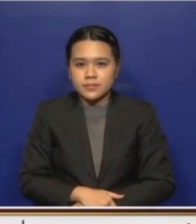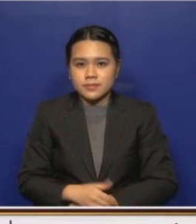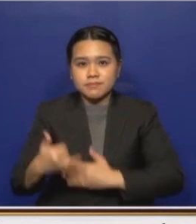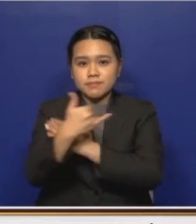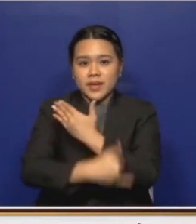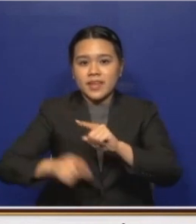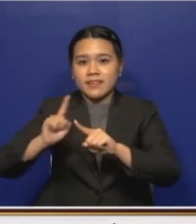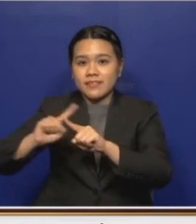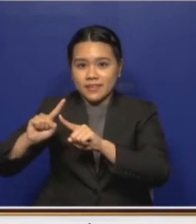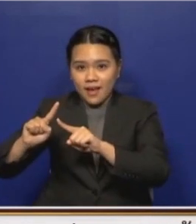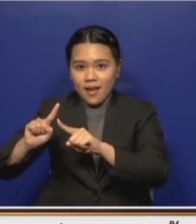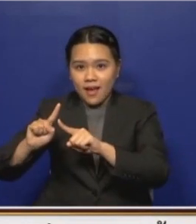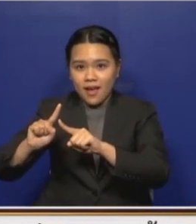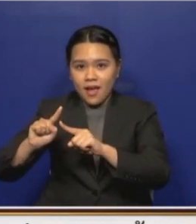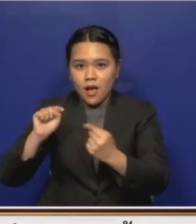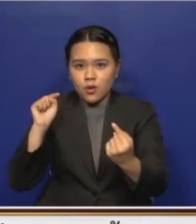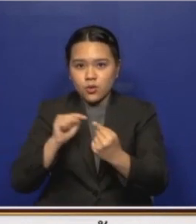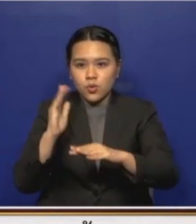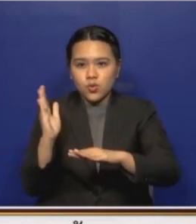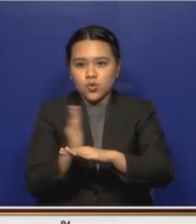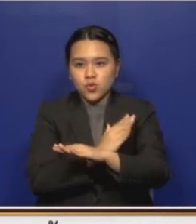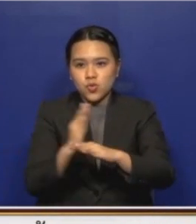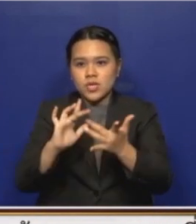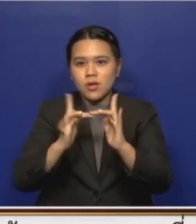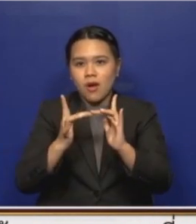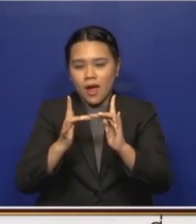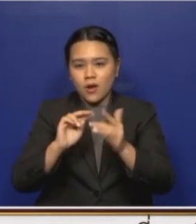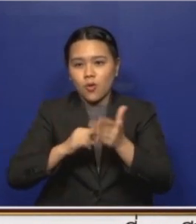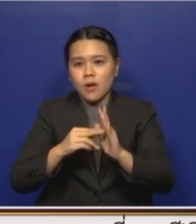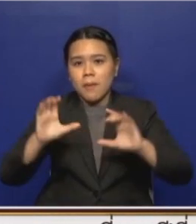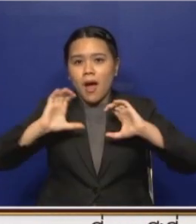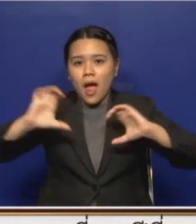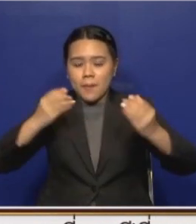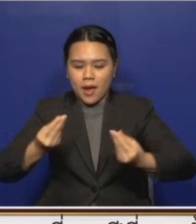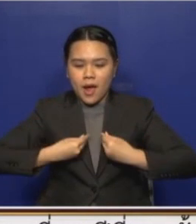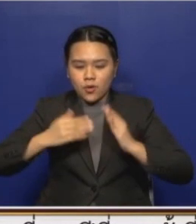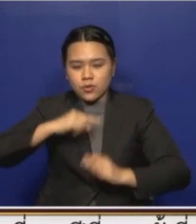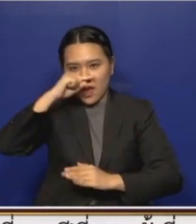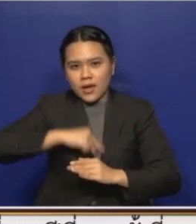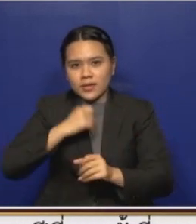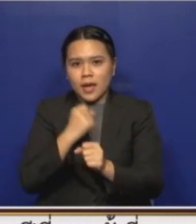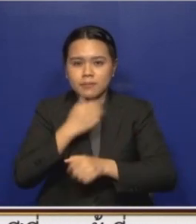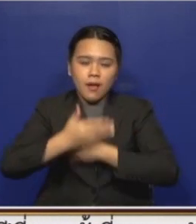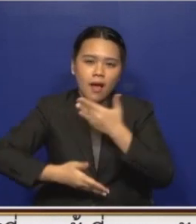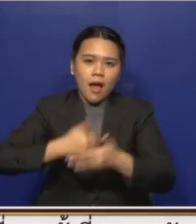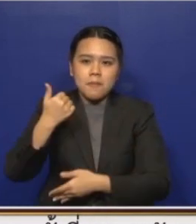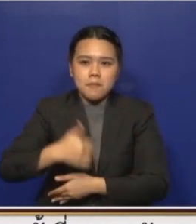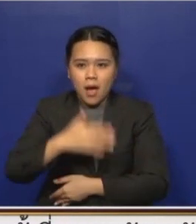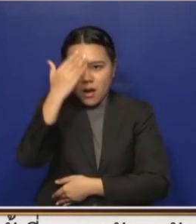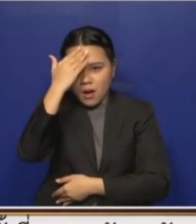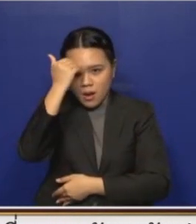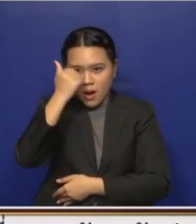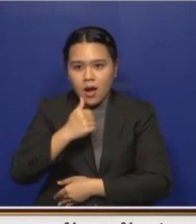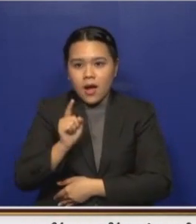นไทยโดยจำเพาะรัฐบาลจัดเก็บภาษีได้หรือเปล่าหรือไม่ได้แต่อัน